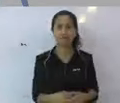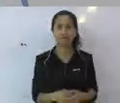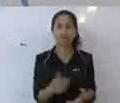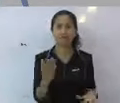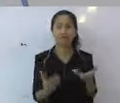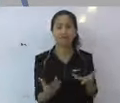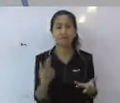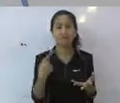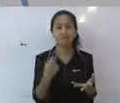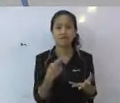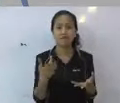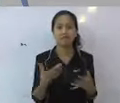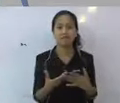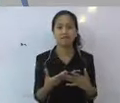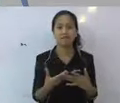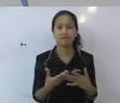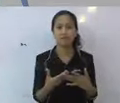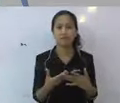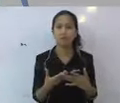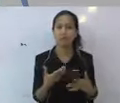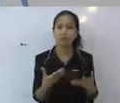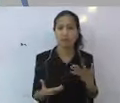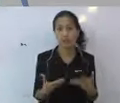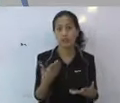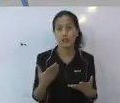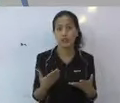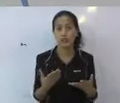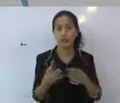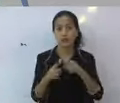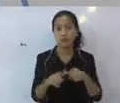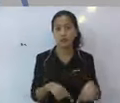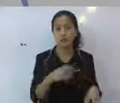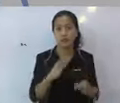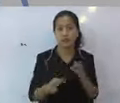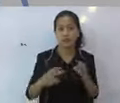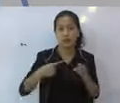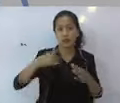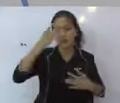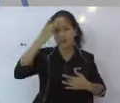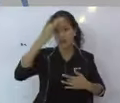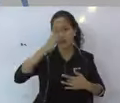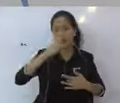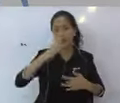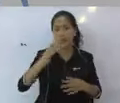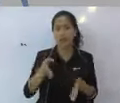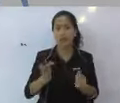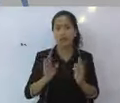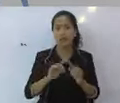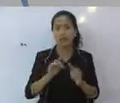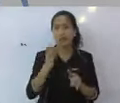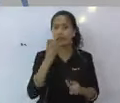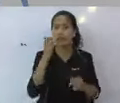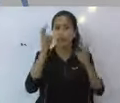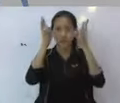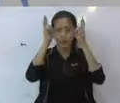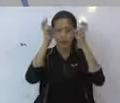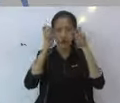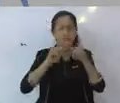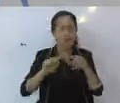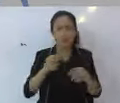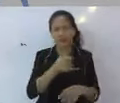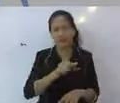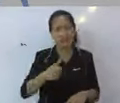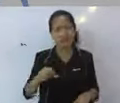sa punto na bawal sa kanila ang gulay. Yes, well, anyway, so ito, ang pinapoint out lang ni Ma'am Ses dito is yung